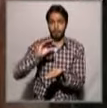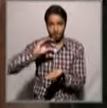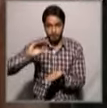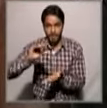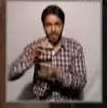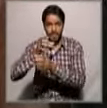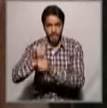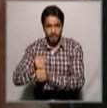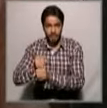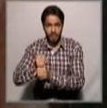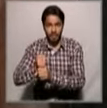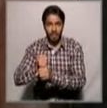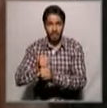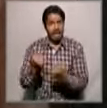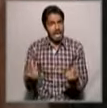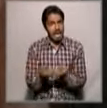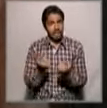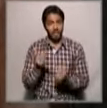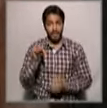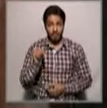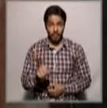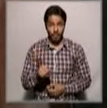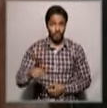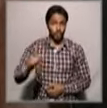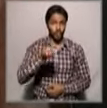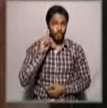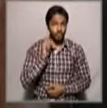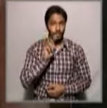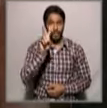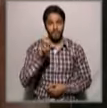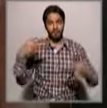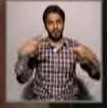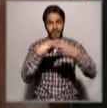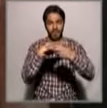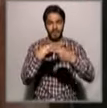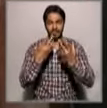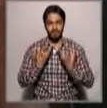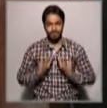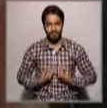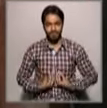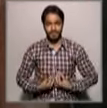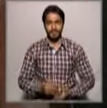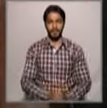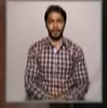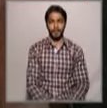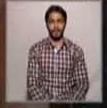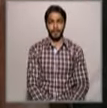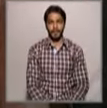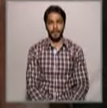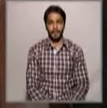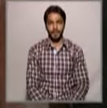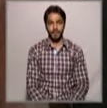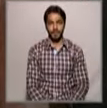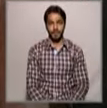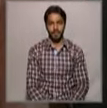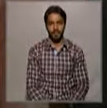بارك الله فيك فضيلة الدكتور عامر. أستأذن فضيلتك في فاصل. مشاهدينا الكرام، معنا فاصل قصير وسنعود إليكم بإذن الله تعالى